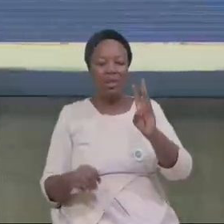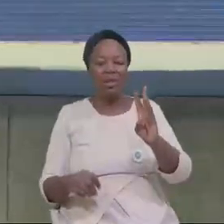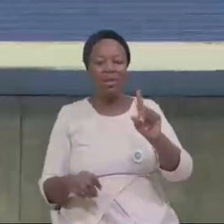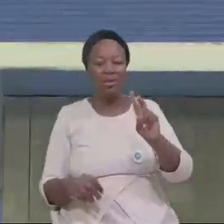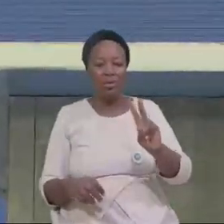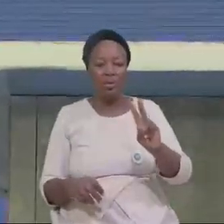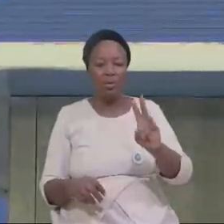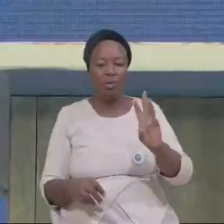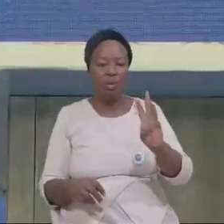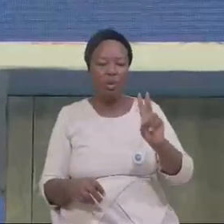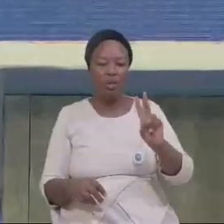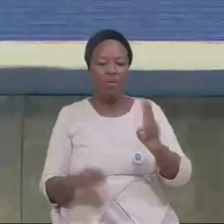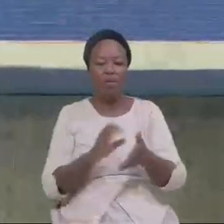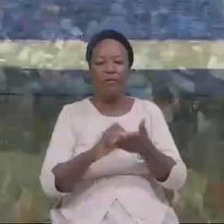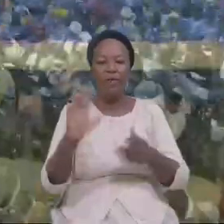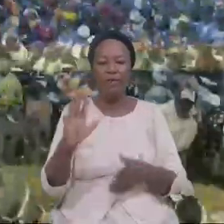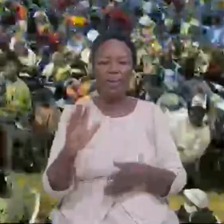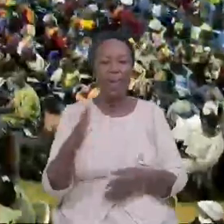62, verset